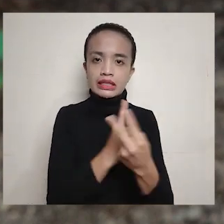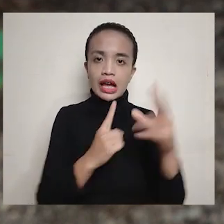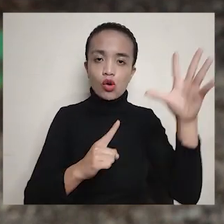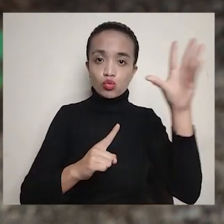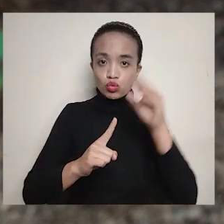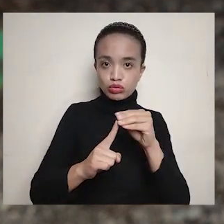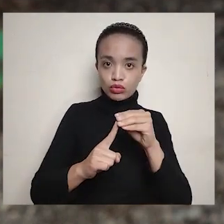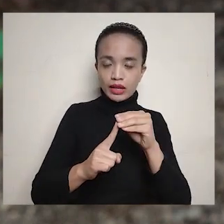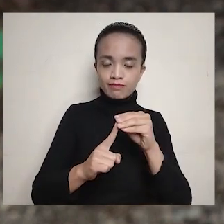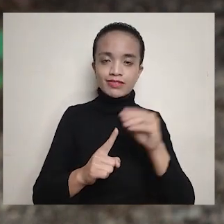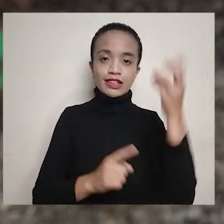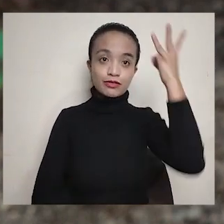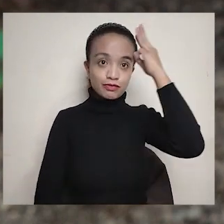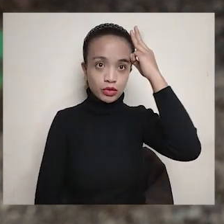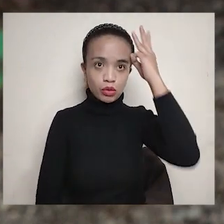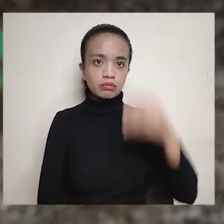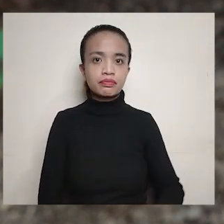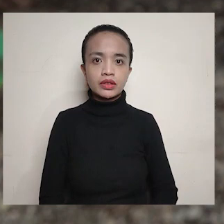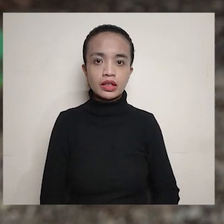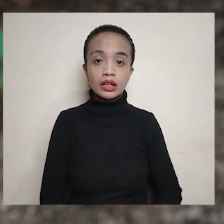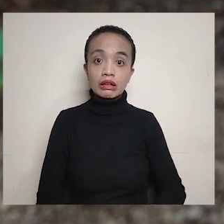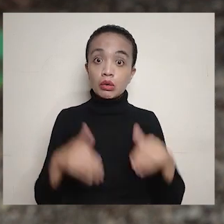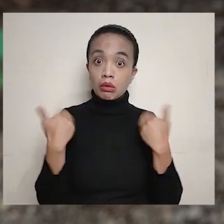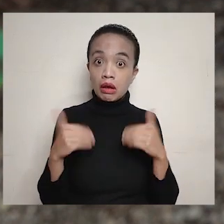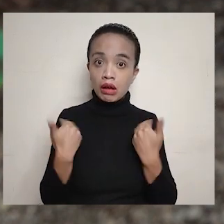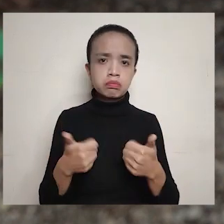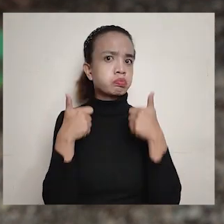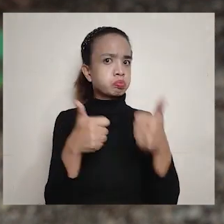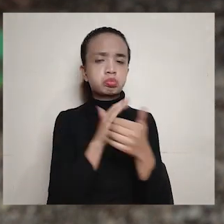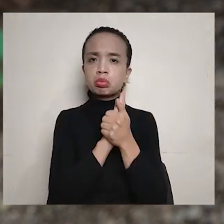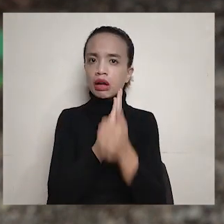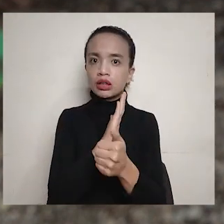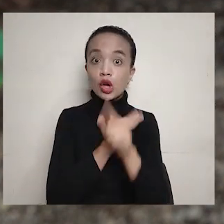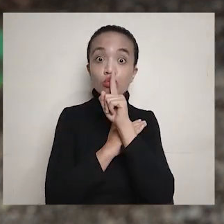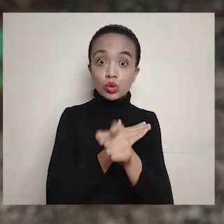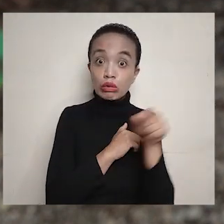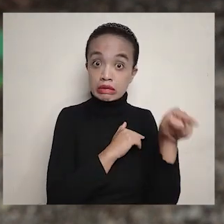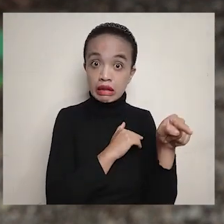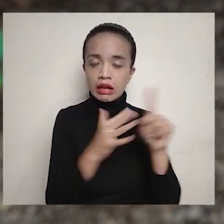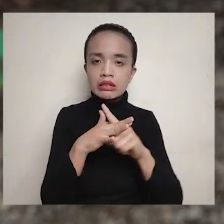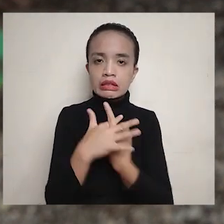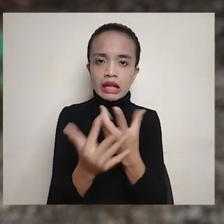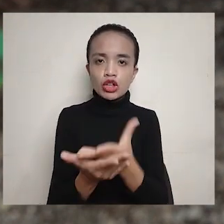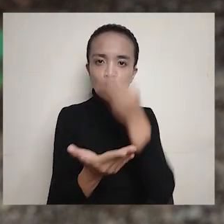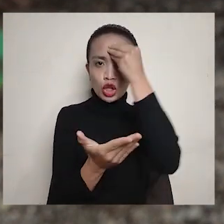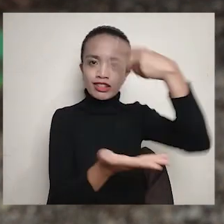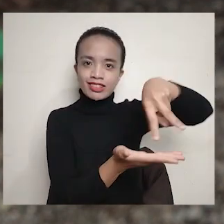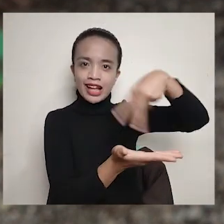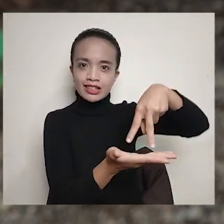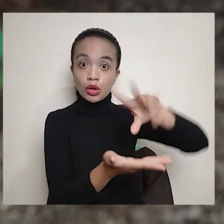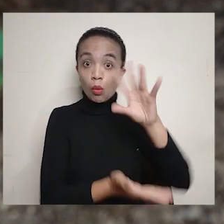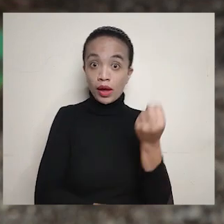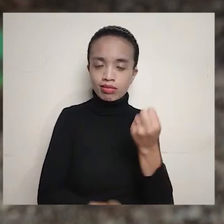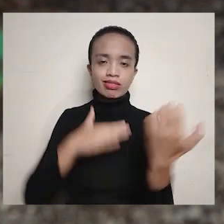Ifugao. Ang gagaling ng mga bata, in fact, sinimulan nilang aralin yan nung nasa elementary pa sila eh.